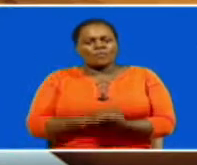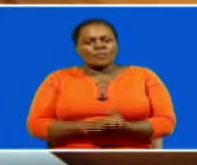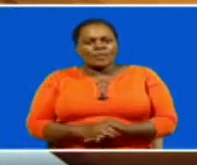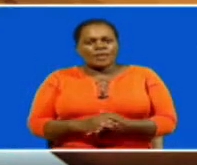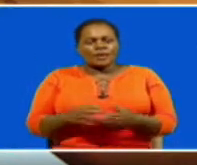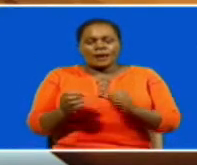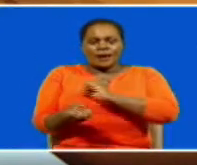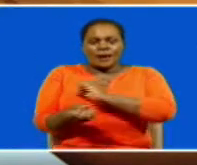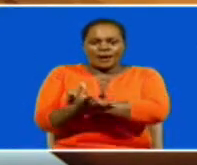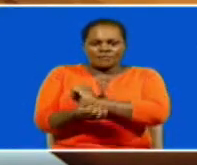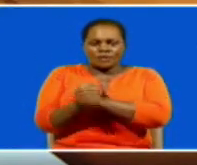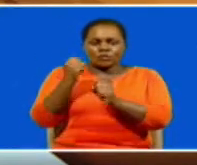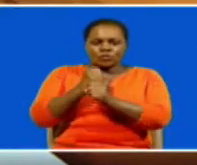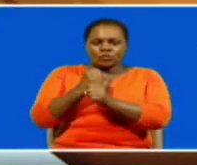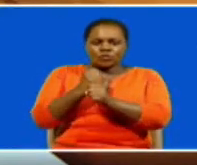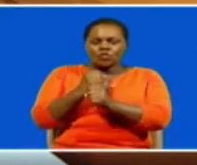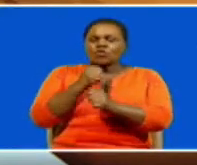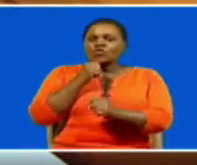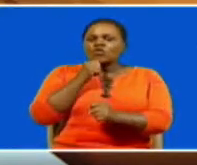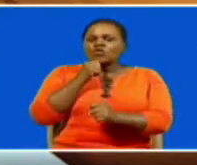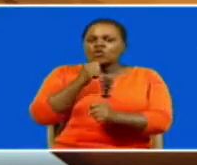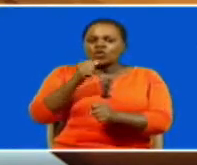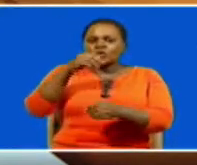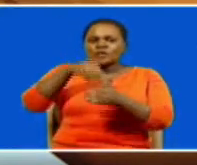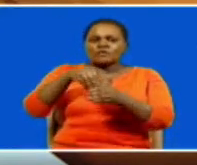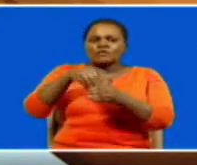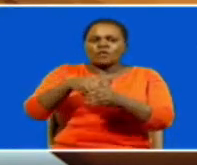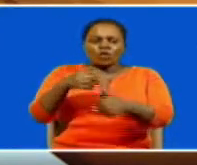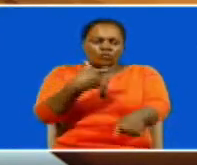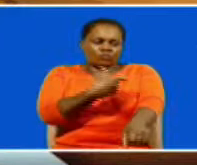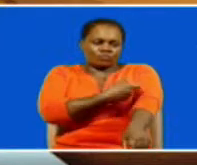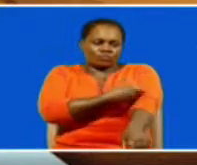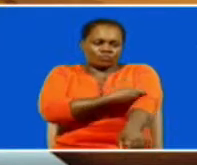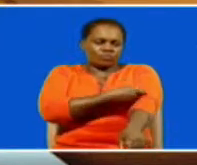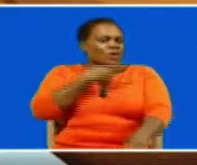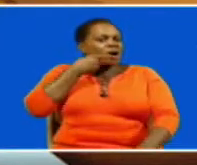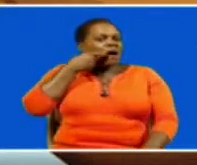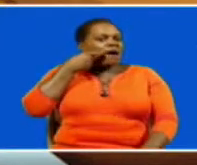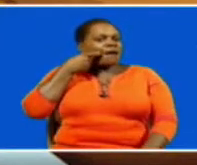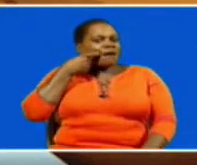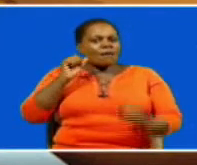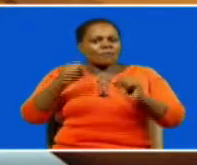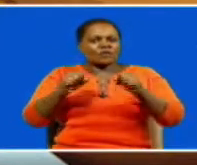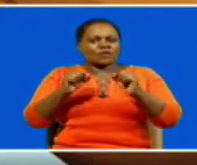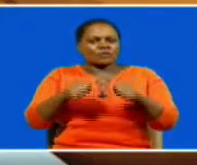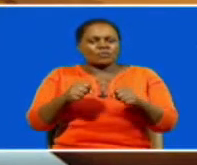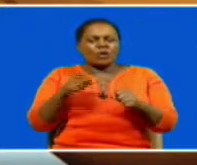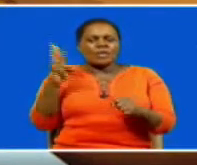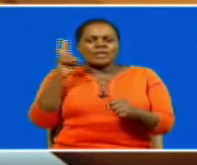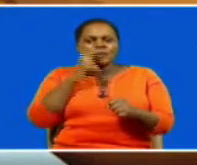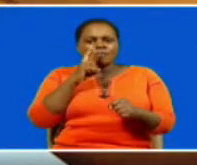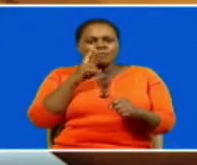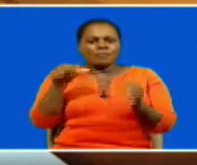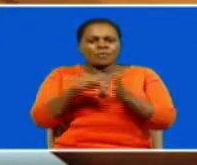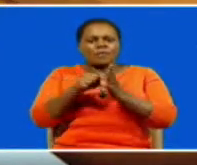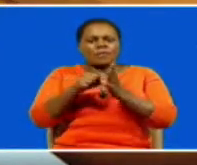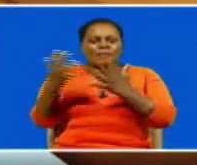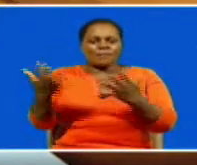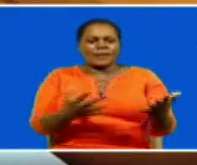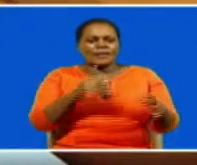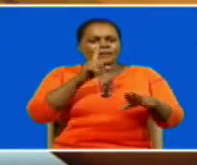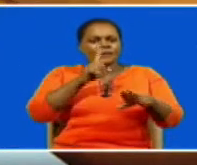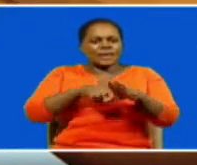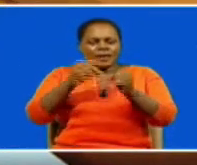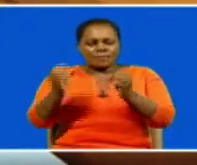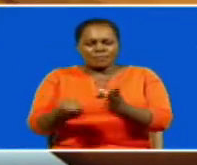Vijana wameshauriwa kufanya hivyo badala ya kujihusisha na mihadarati na vurugu ambazo zinaweza kuwatia taabani. Haya yalizungumzwa